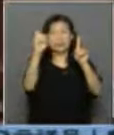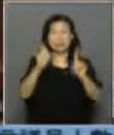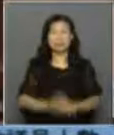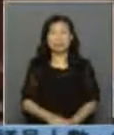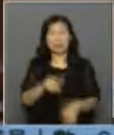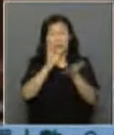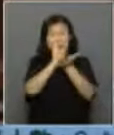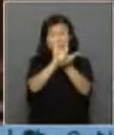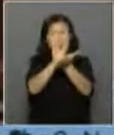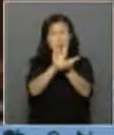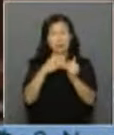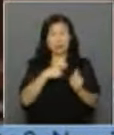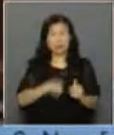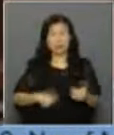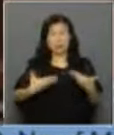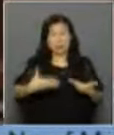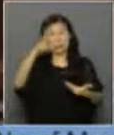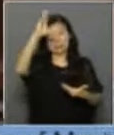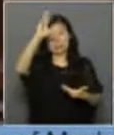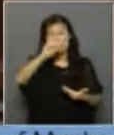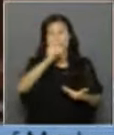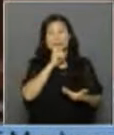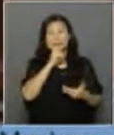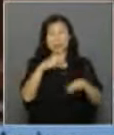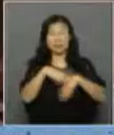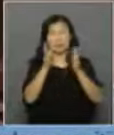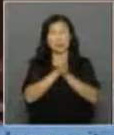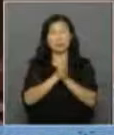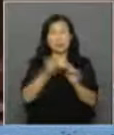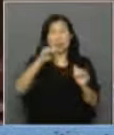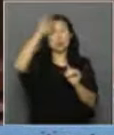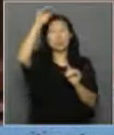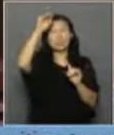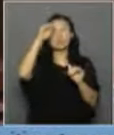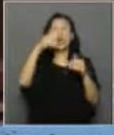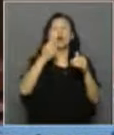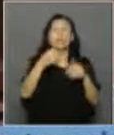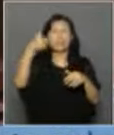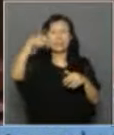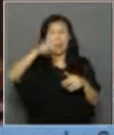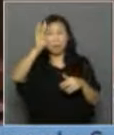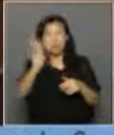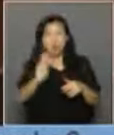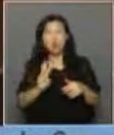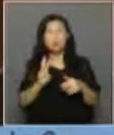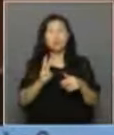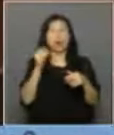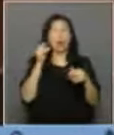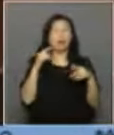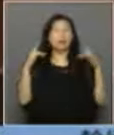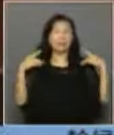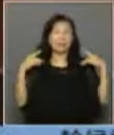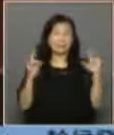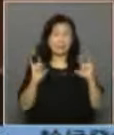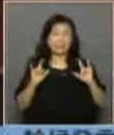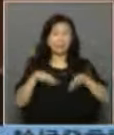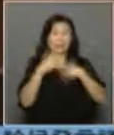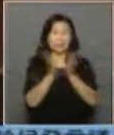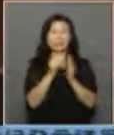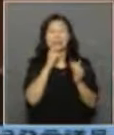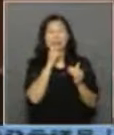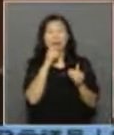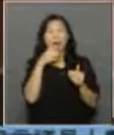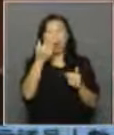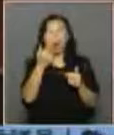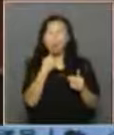議員呢今晚有可能啊成為高登女神。葛佩凡呢三個字呢可能會紅遍互聯